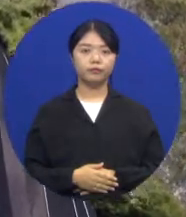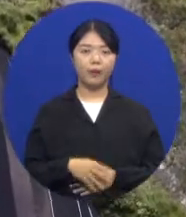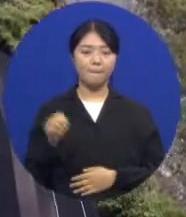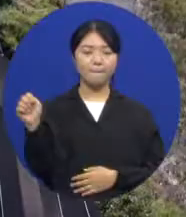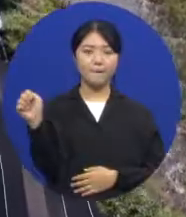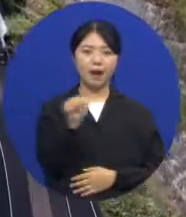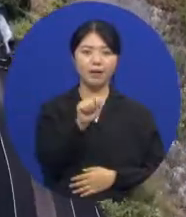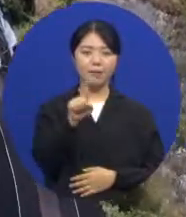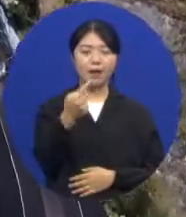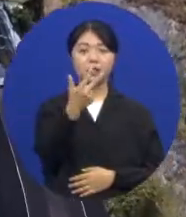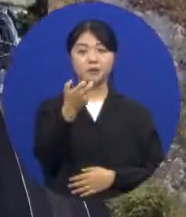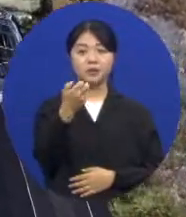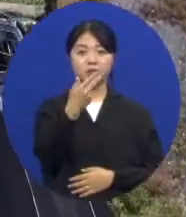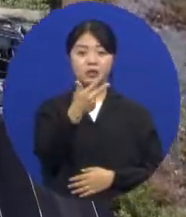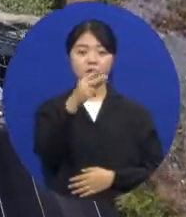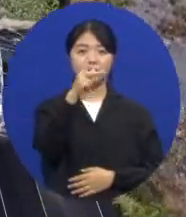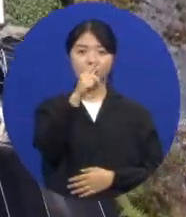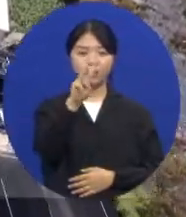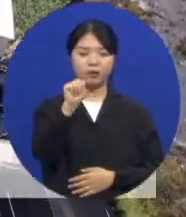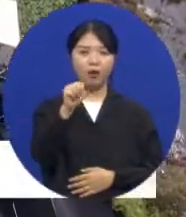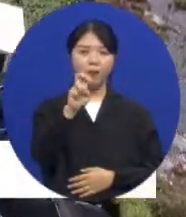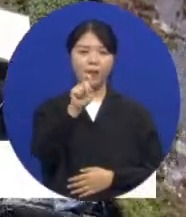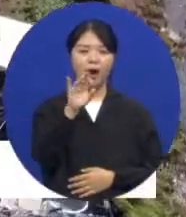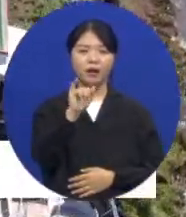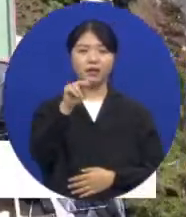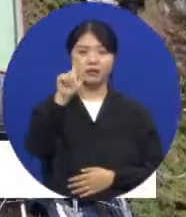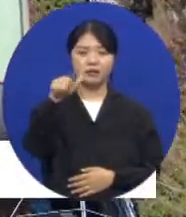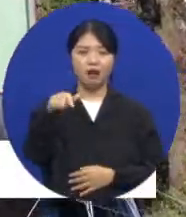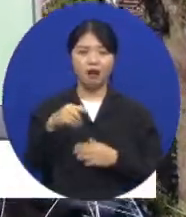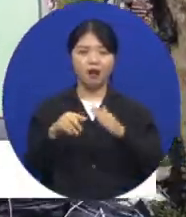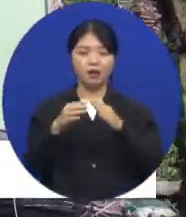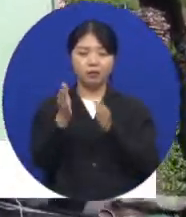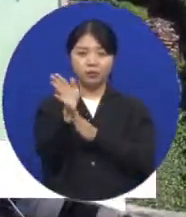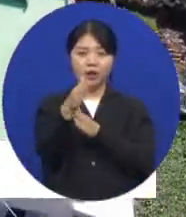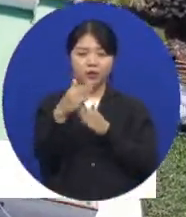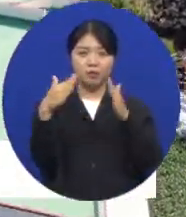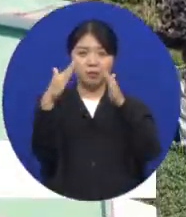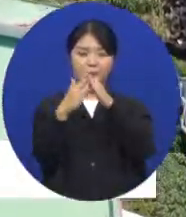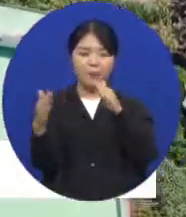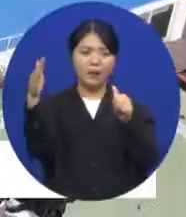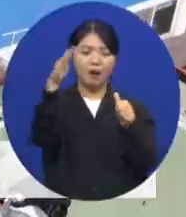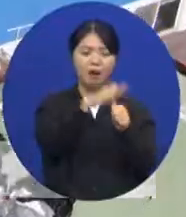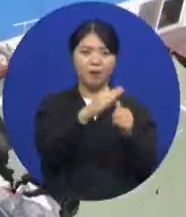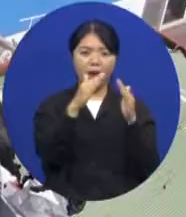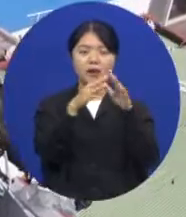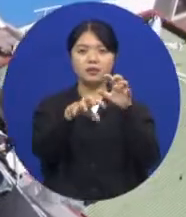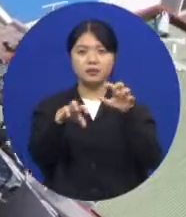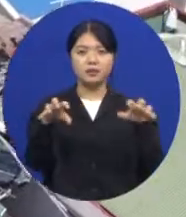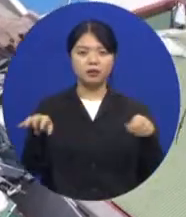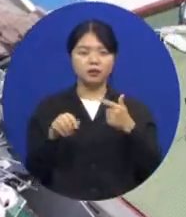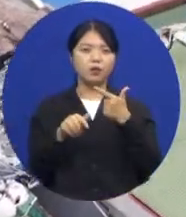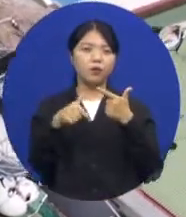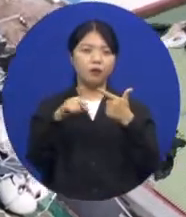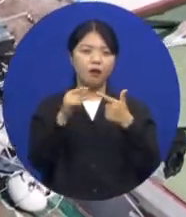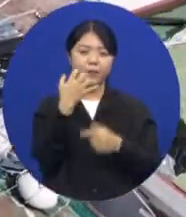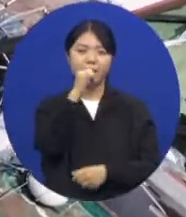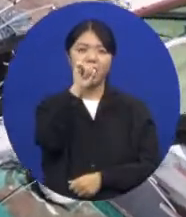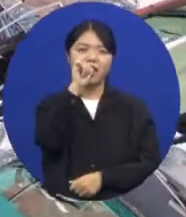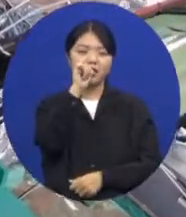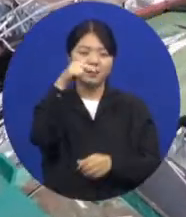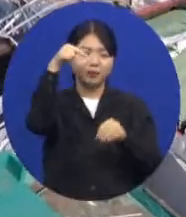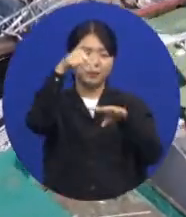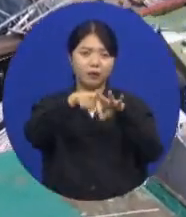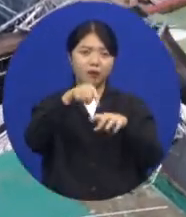시속 177km 마이삭의 강풍에 양식장 지붕이 날아와 덮친 마을. 주택 6채에 철제 구조물이